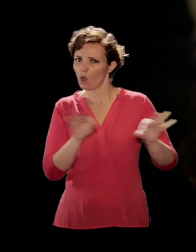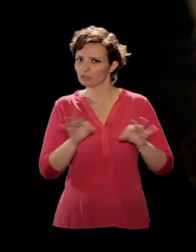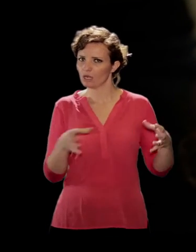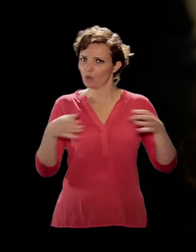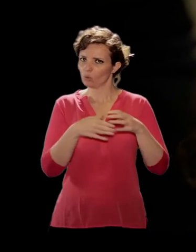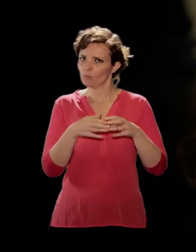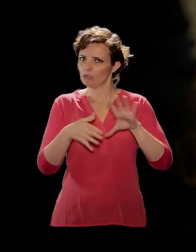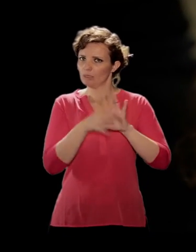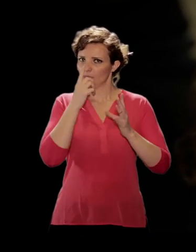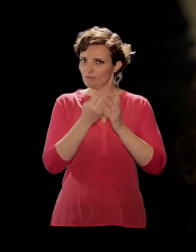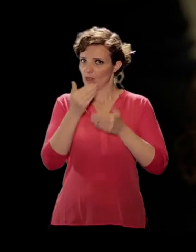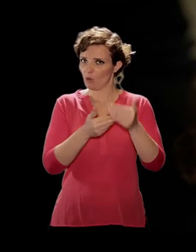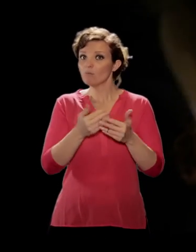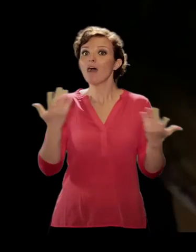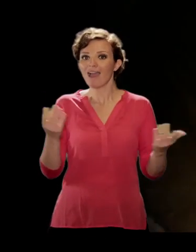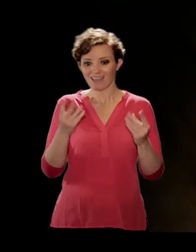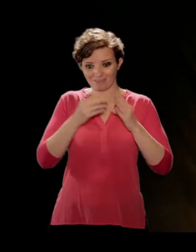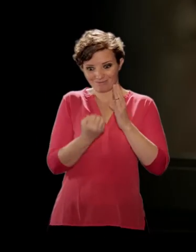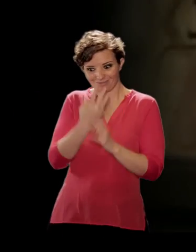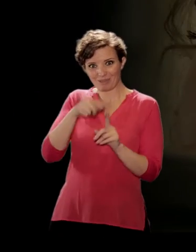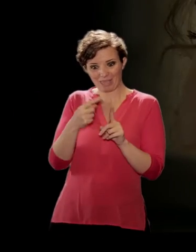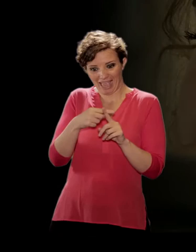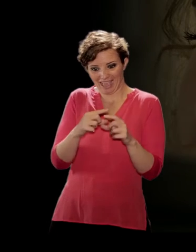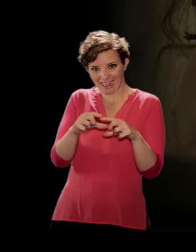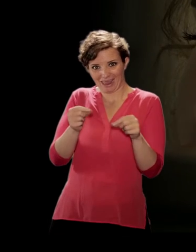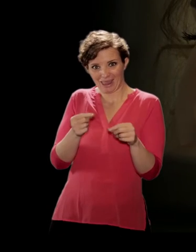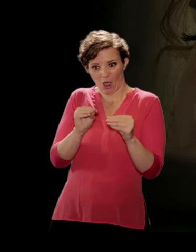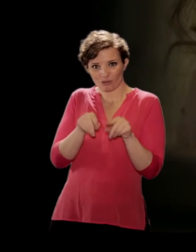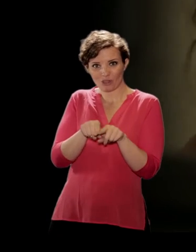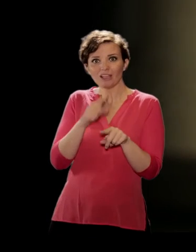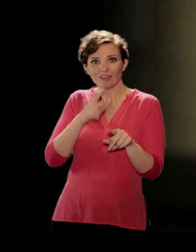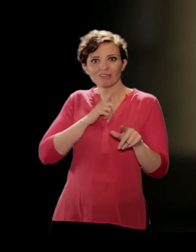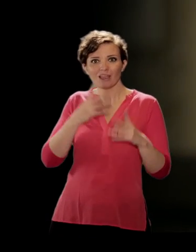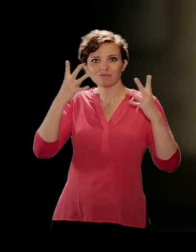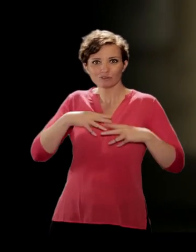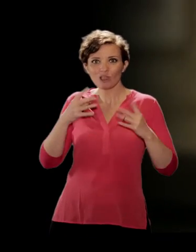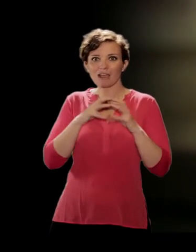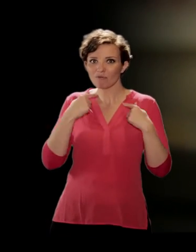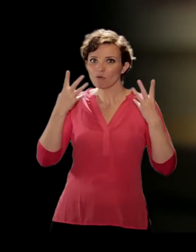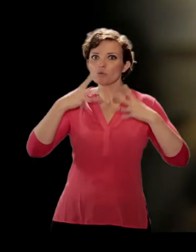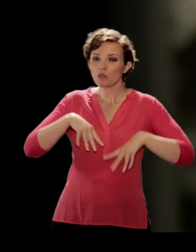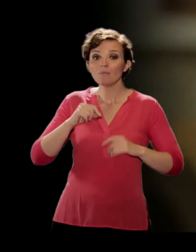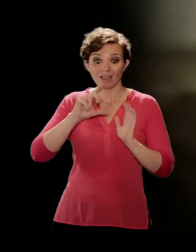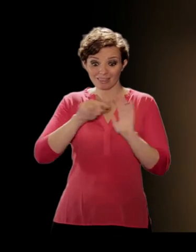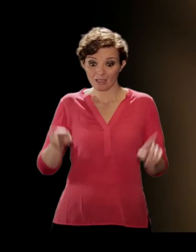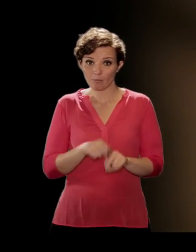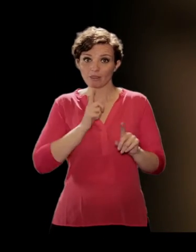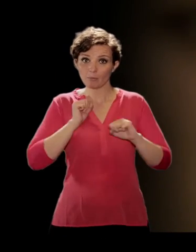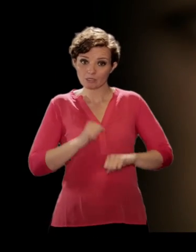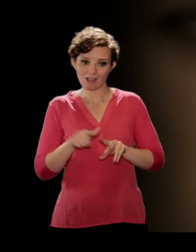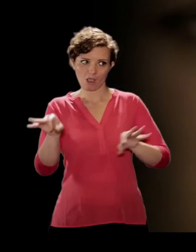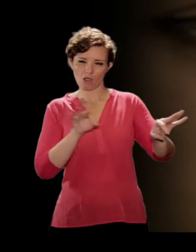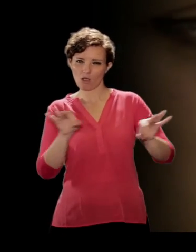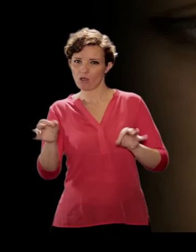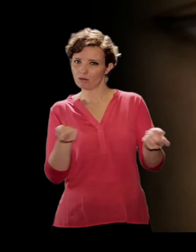e realizzare un'applicazione che ad oggi appunto sta facendo funzionare la nostra azienda, ma che allo stesso tempo mi permette di coordinare un